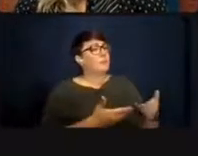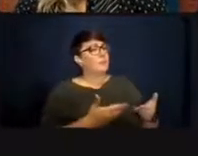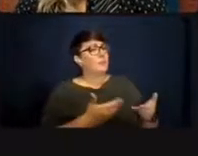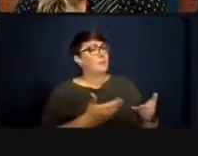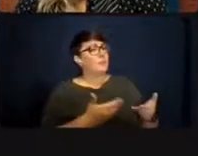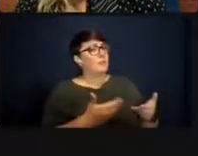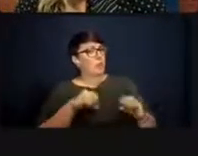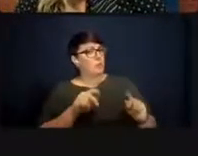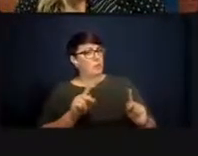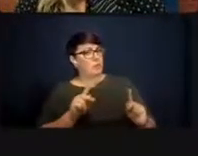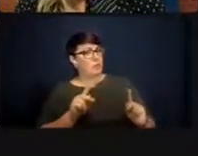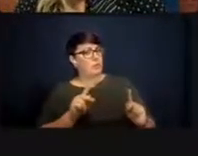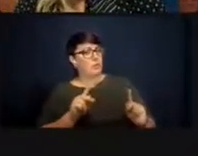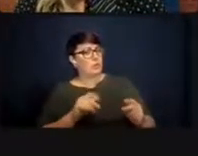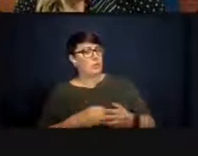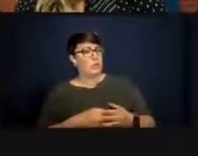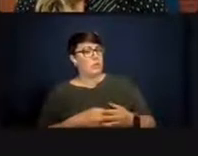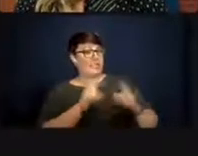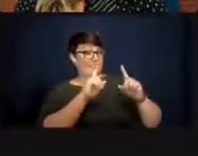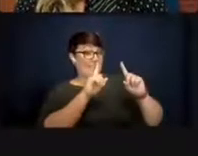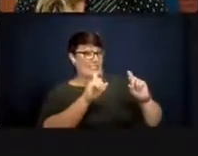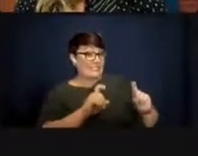kuna fursa za